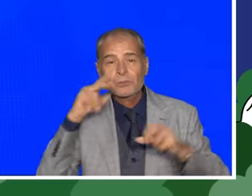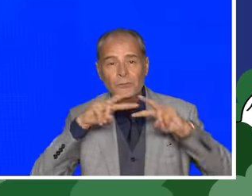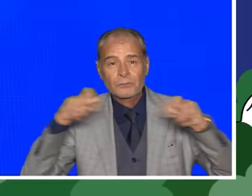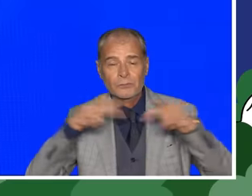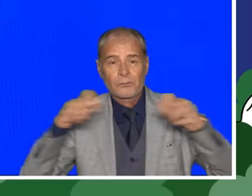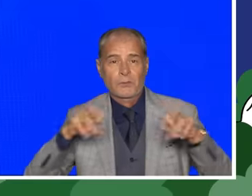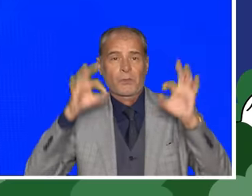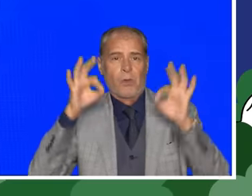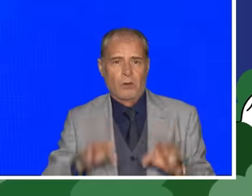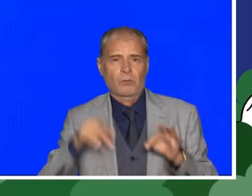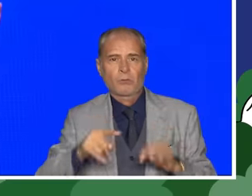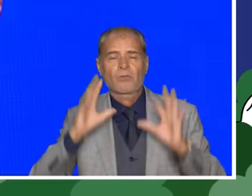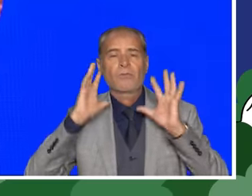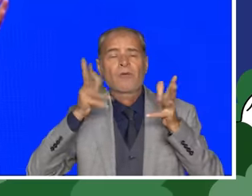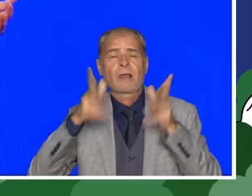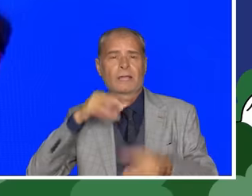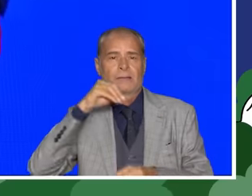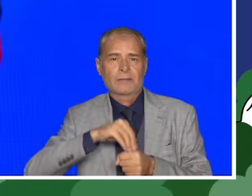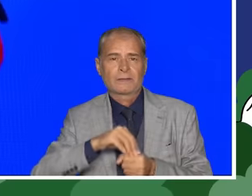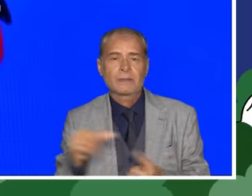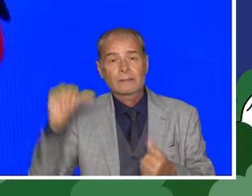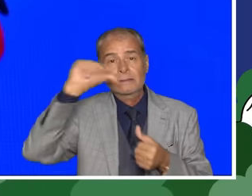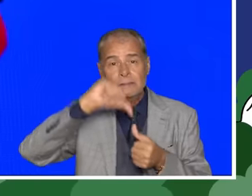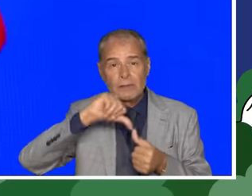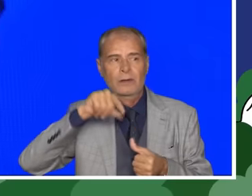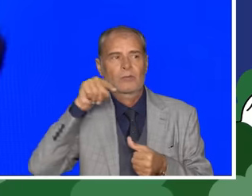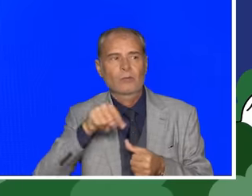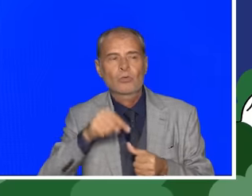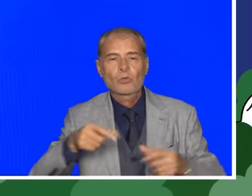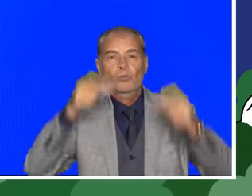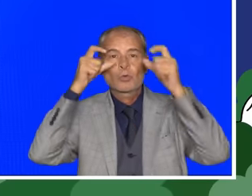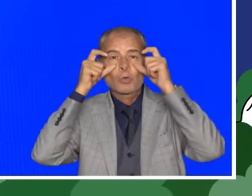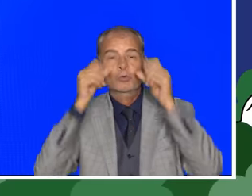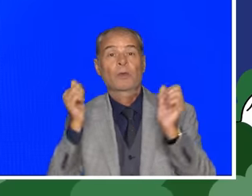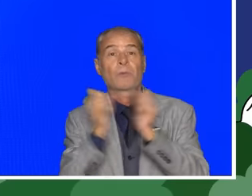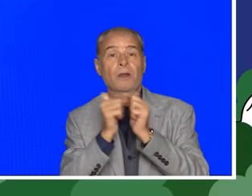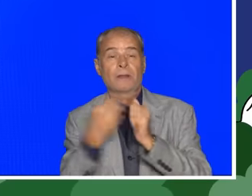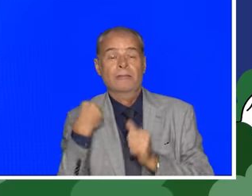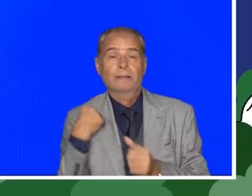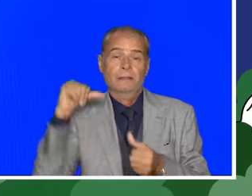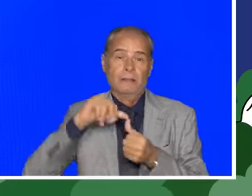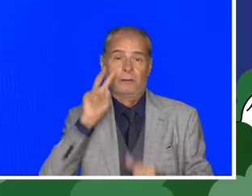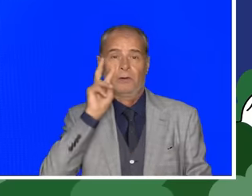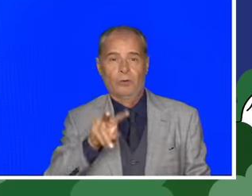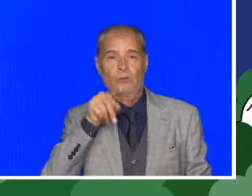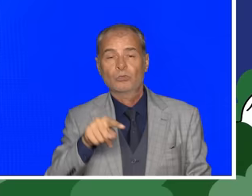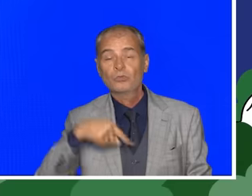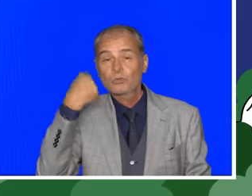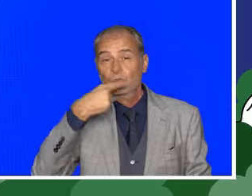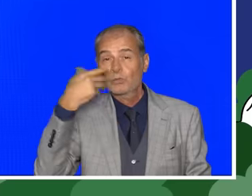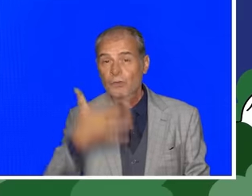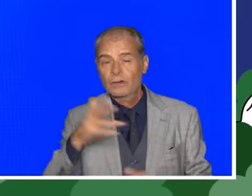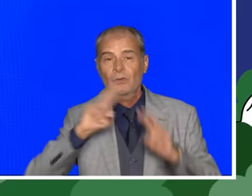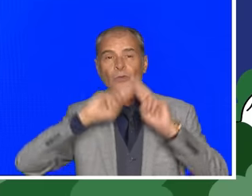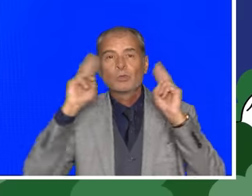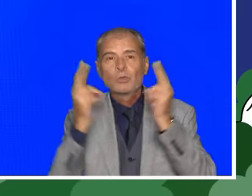geçirmeye başladık tüm faaliyetlerimize bir kere daha bu gözlükle yeniden bakıyoruz bu vesileyle